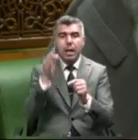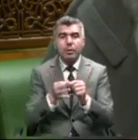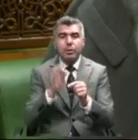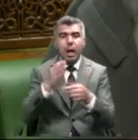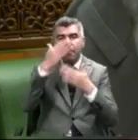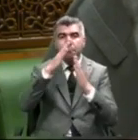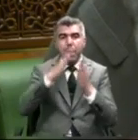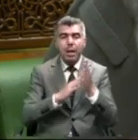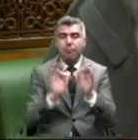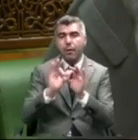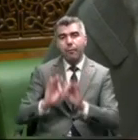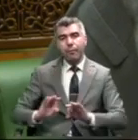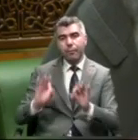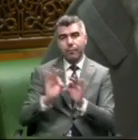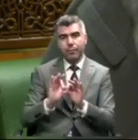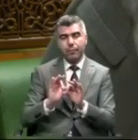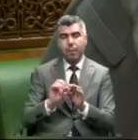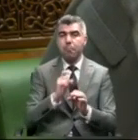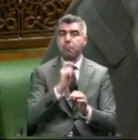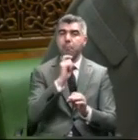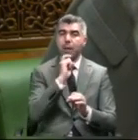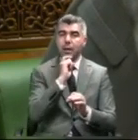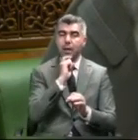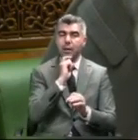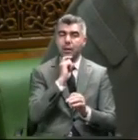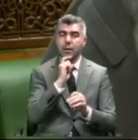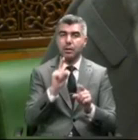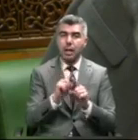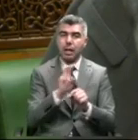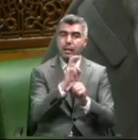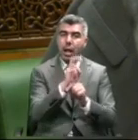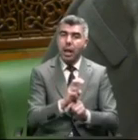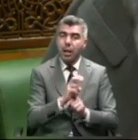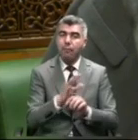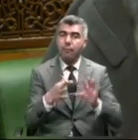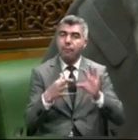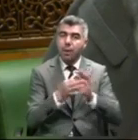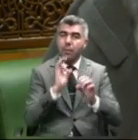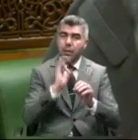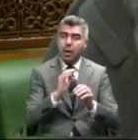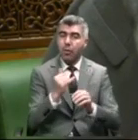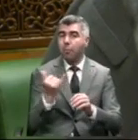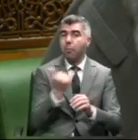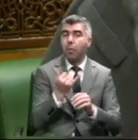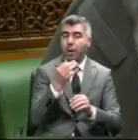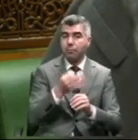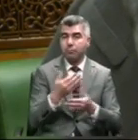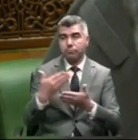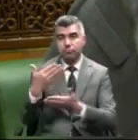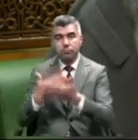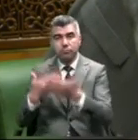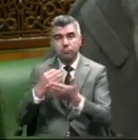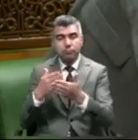محليين لذلك يظل التمويل يظل التموين عبر الاستيراد البديل الوحيد والذي